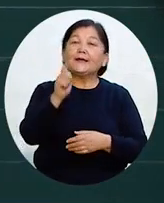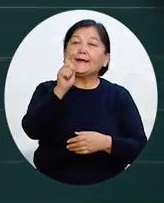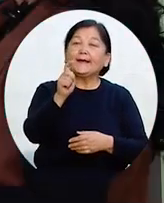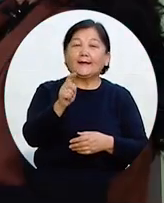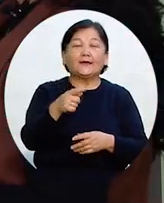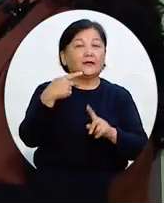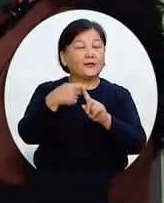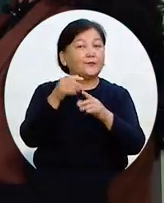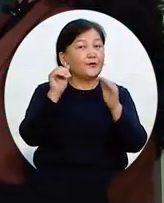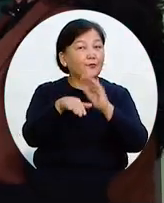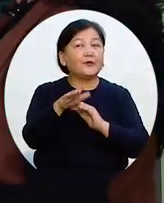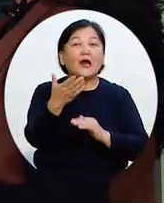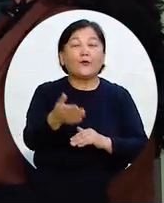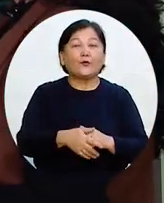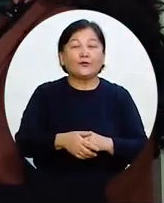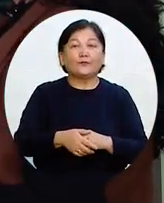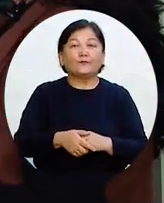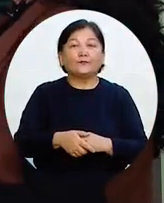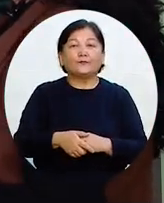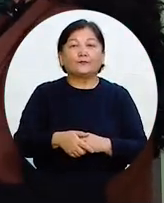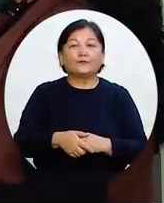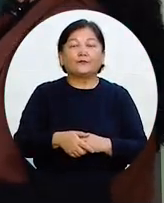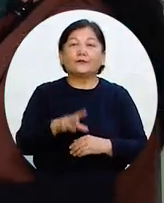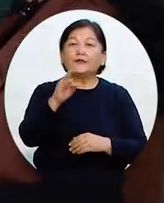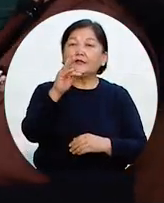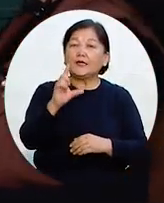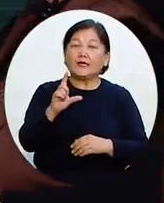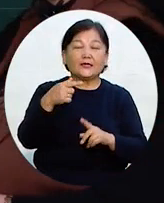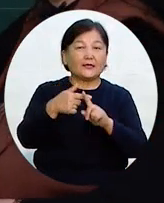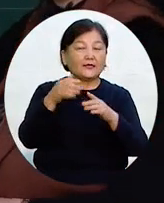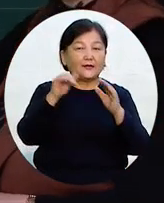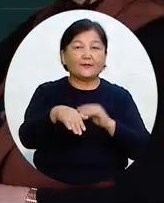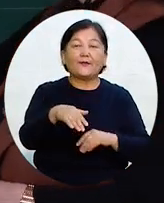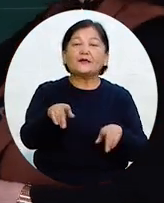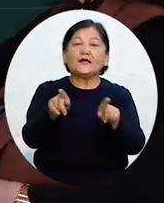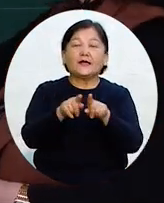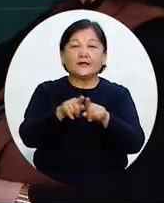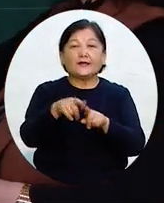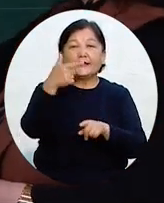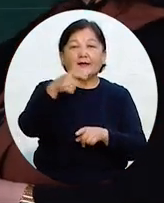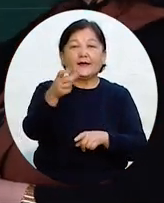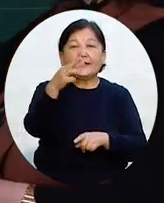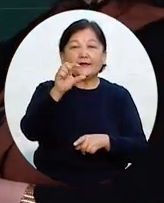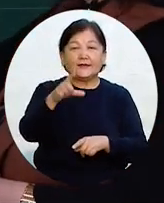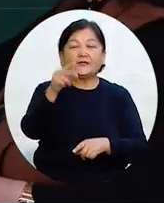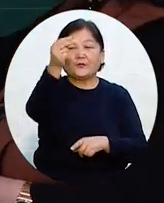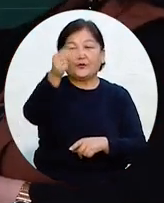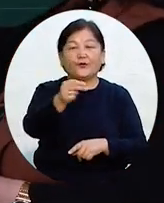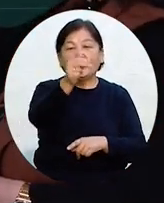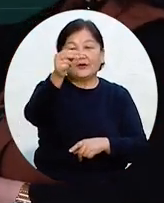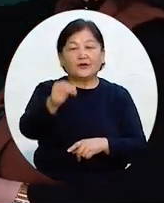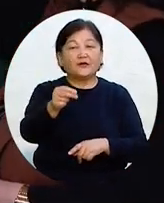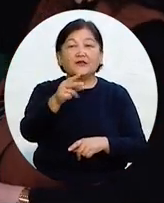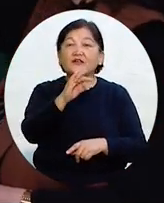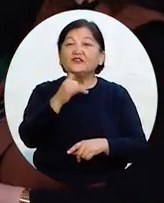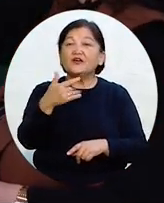Лэ. За лэ нөхцөлийг залгахад мөн гэдэс жиргэлсэн байна. Мөн гэдэс жиргэлсэн байна. За